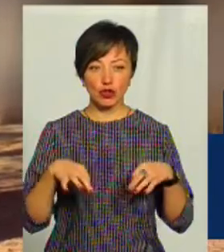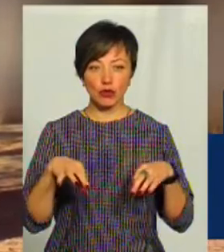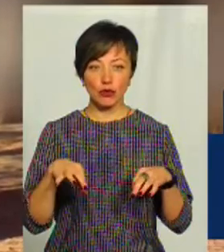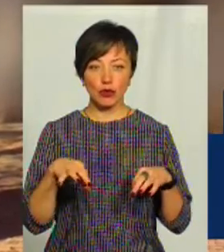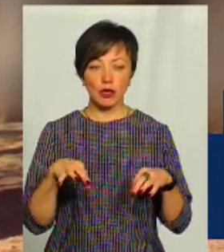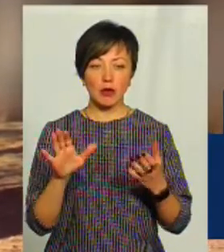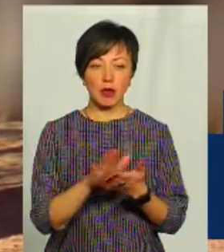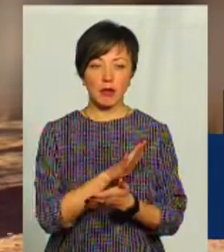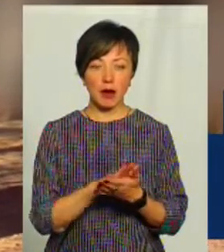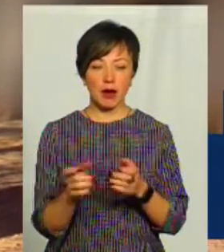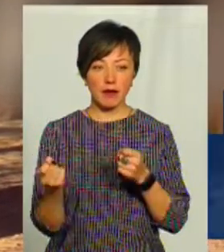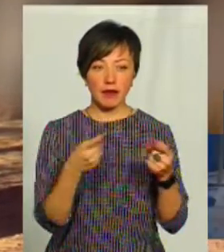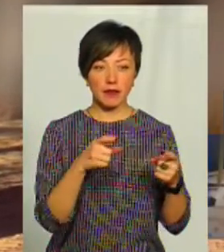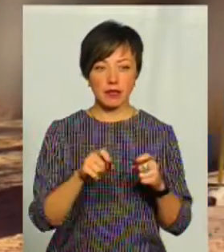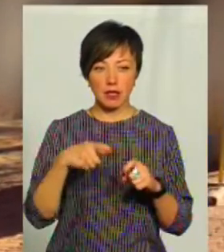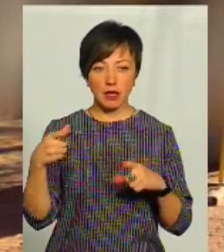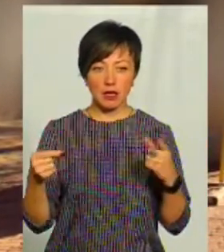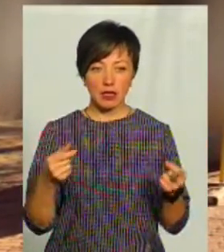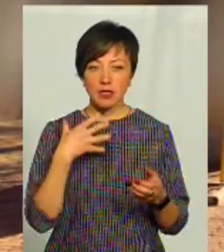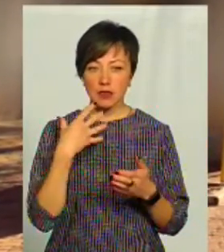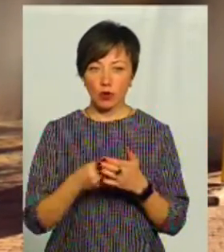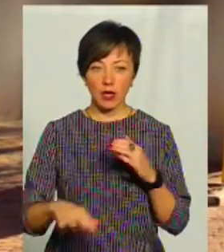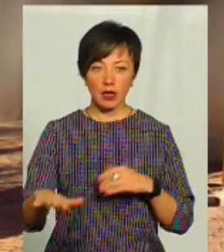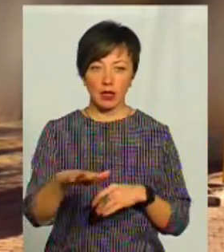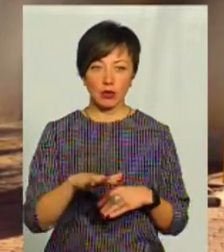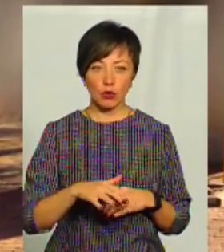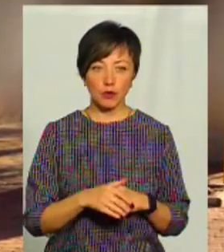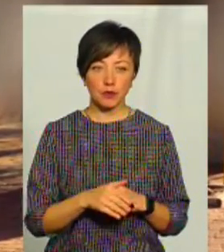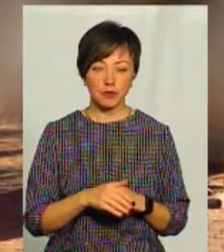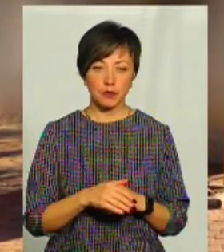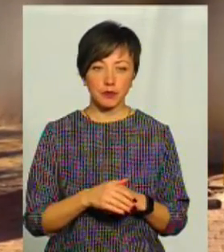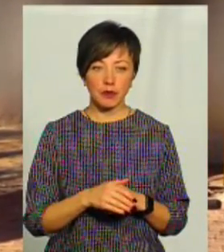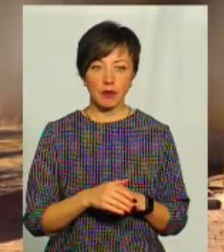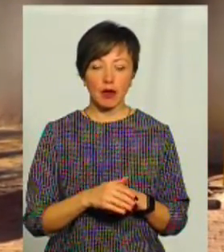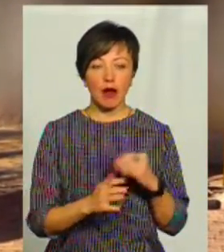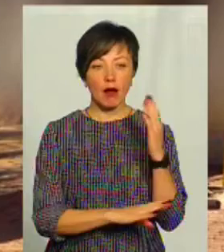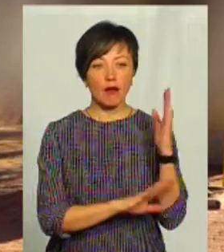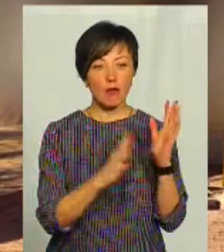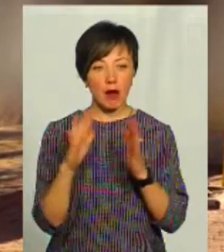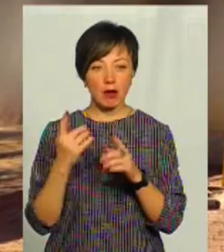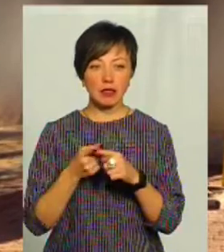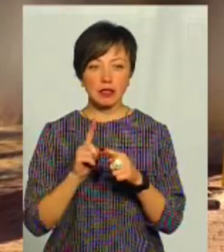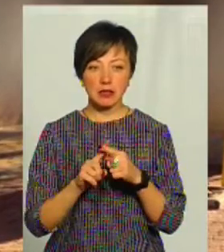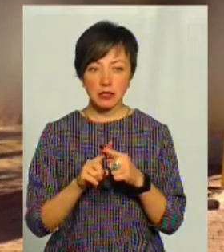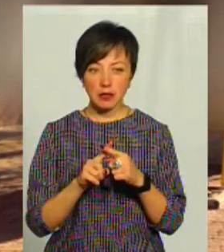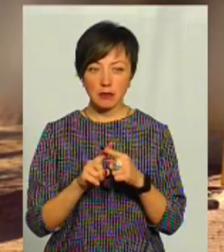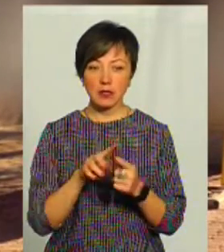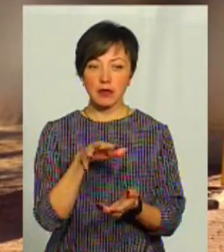здійснюють прибирання і вивезення листя зі своєї території. В парках цим